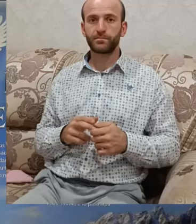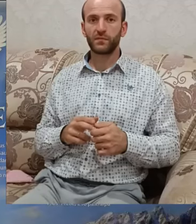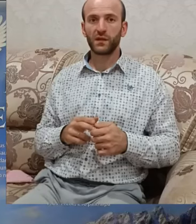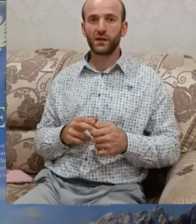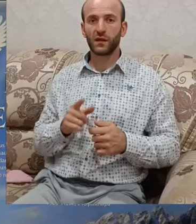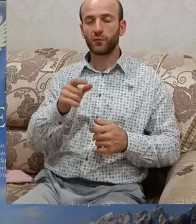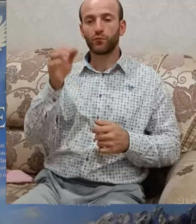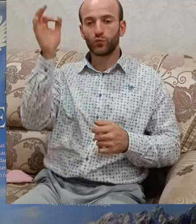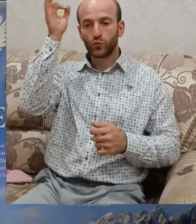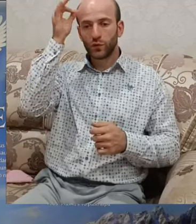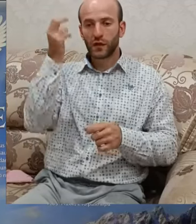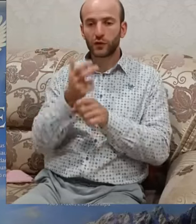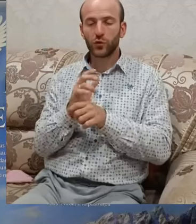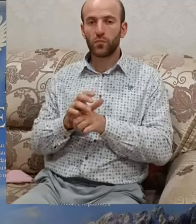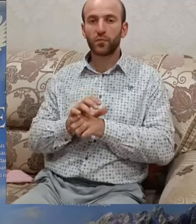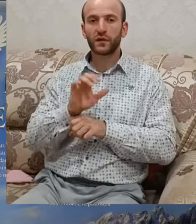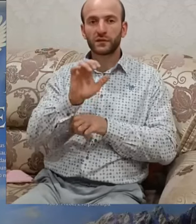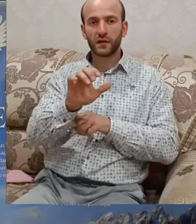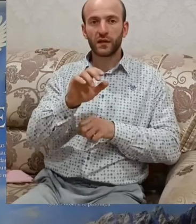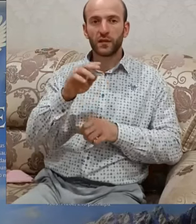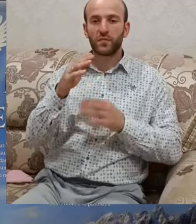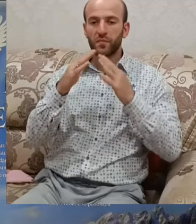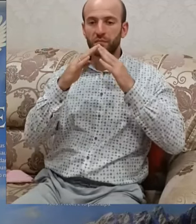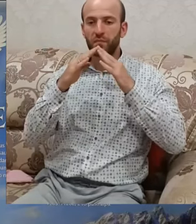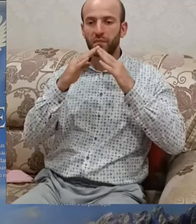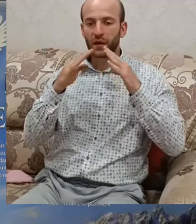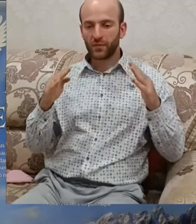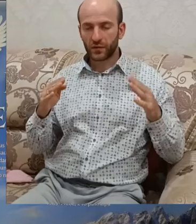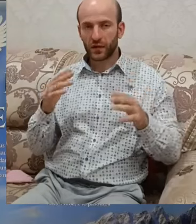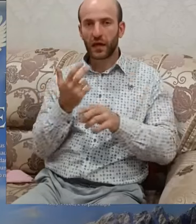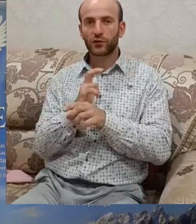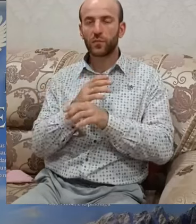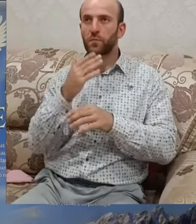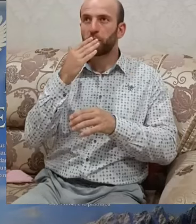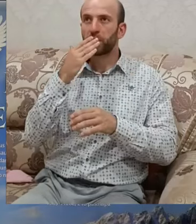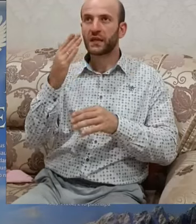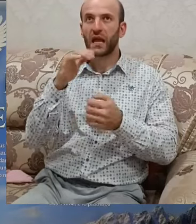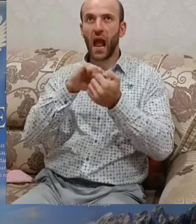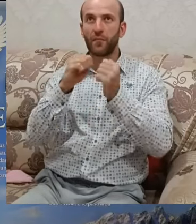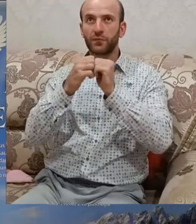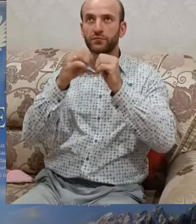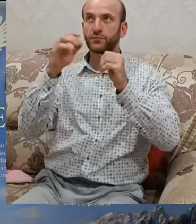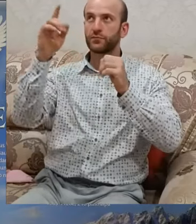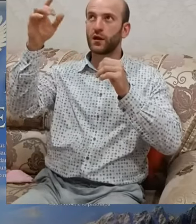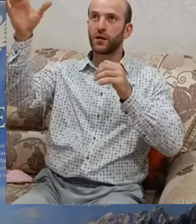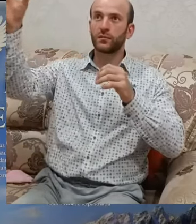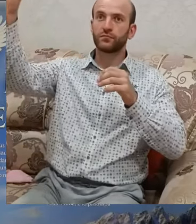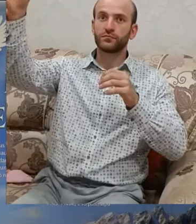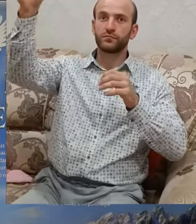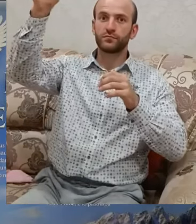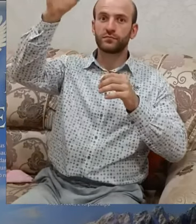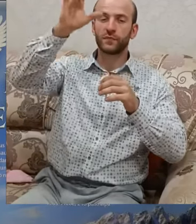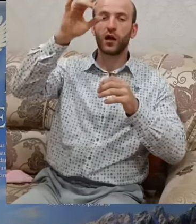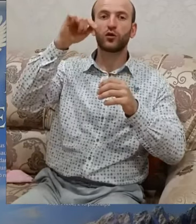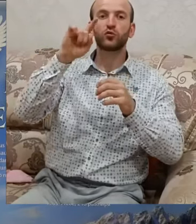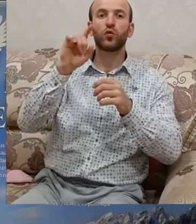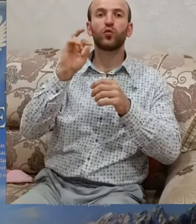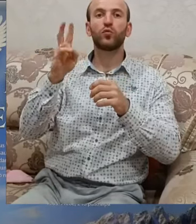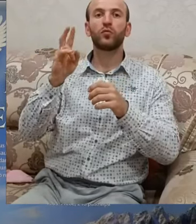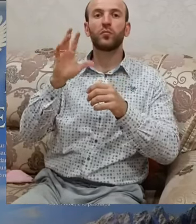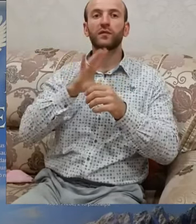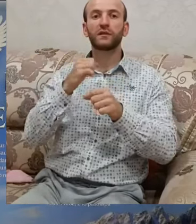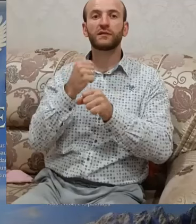пирамиды? Tai yra paskutinis akmuo. Это последний камень. Ką jis darė? Что он делал? Šventoji dvasia užbaigdavo žmogų.